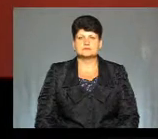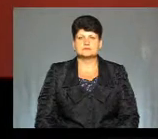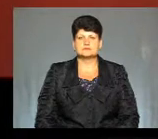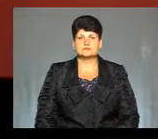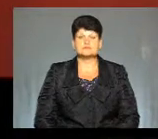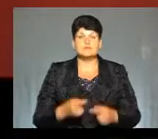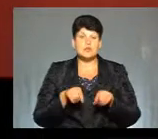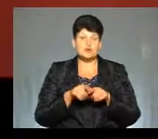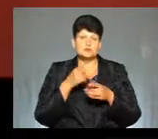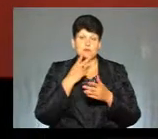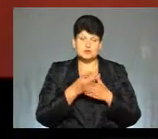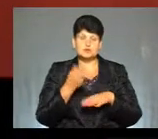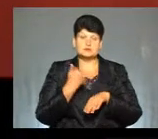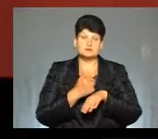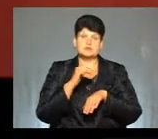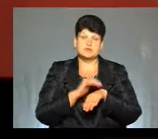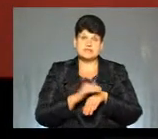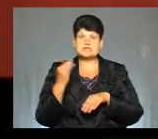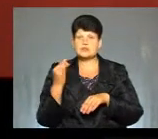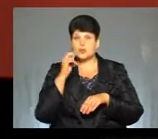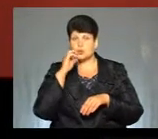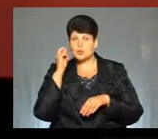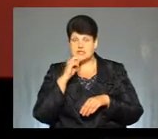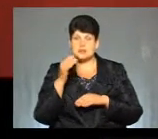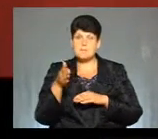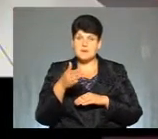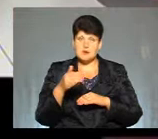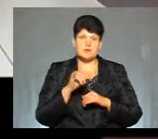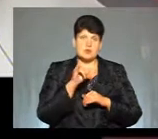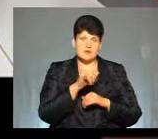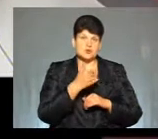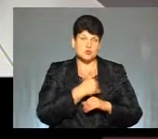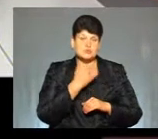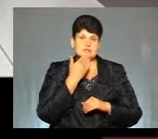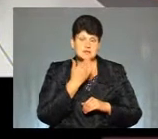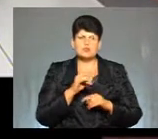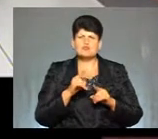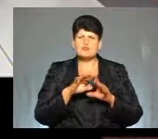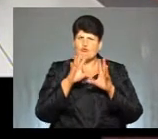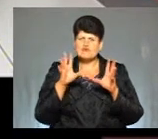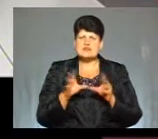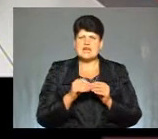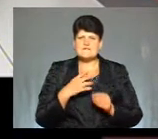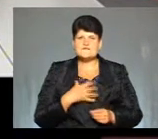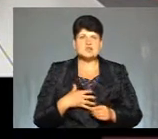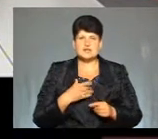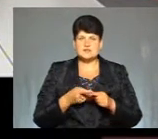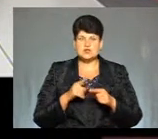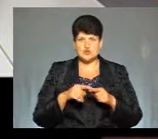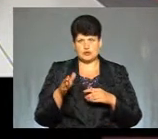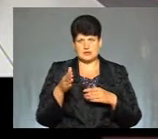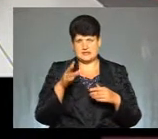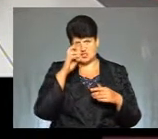Отже, ми побачили основні факти з історії українського прапора. Вас хочу запитати, у чому взагалі важливість цього державного